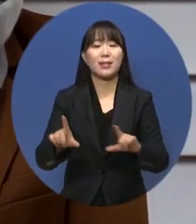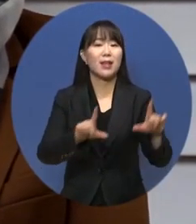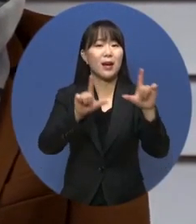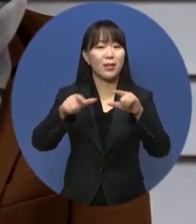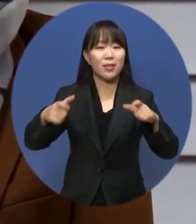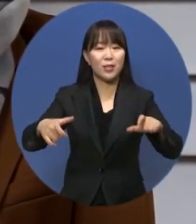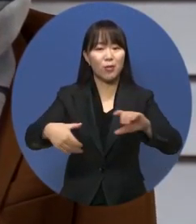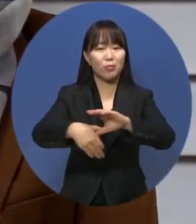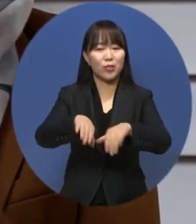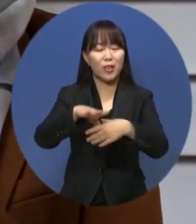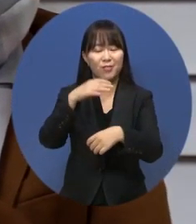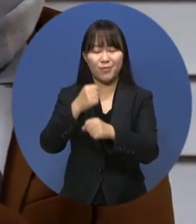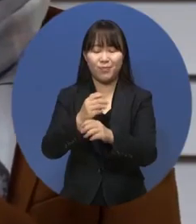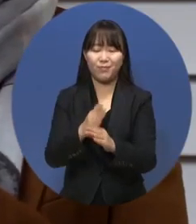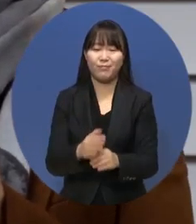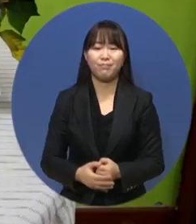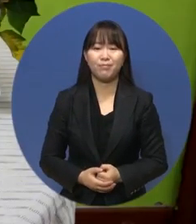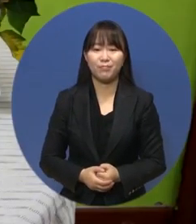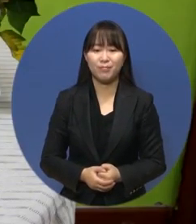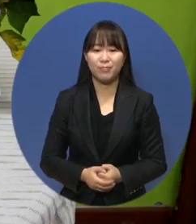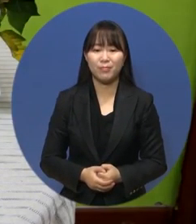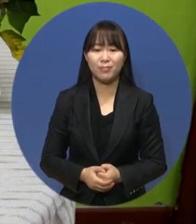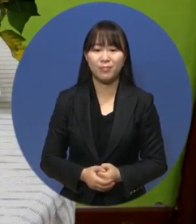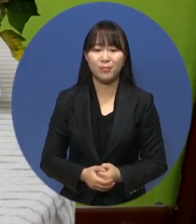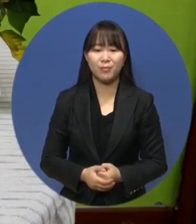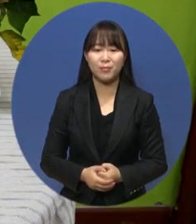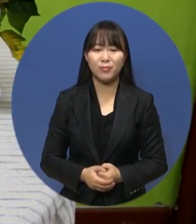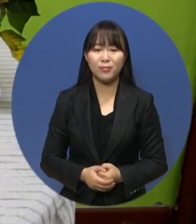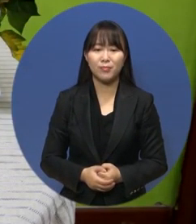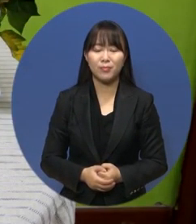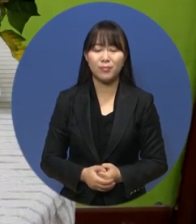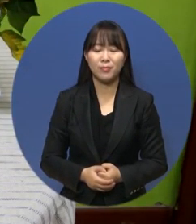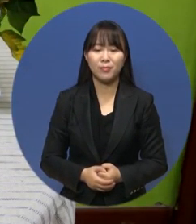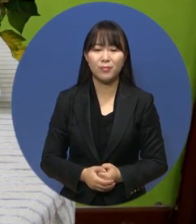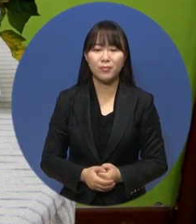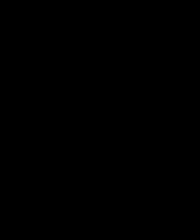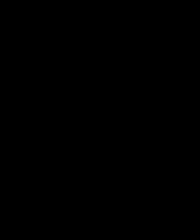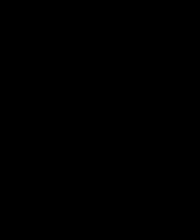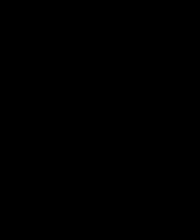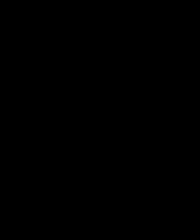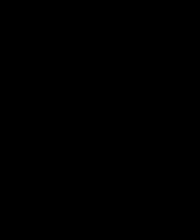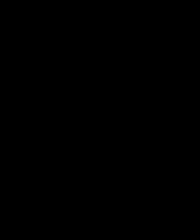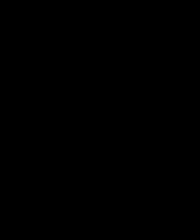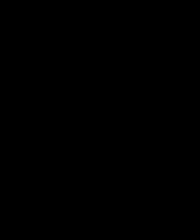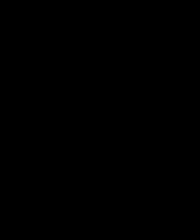문화를 만들어가고 있습니다. 복지TV 경기방송 정은선입니다.